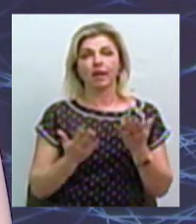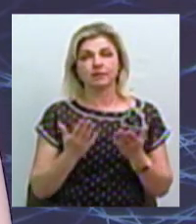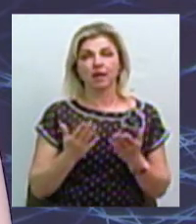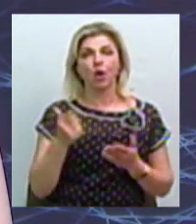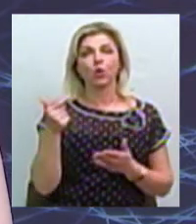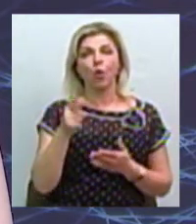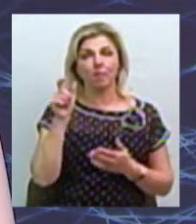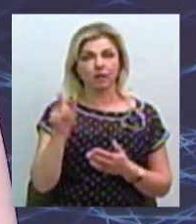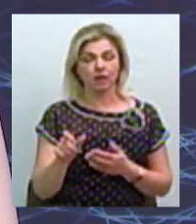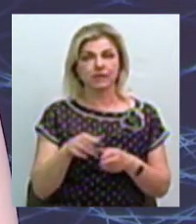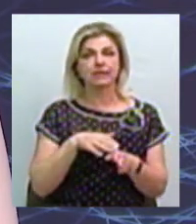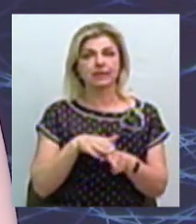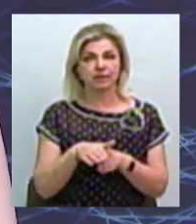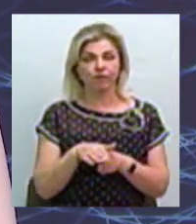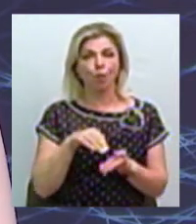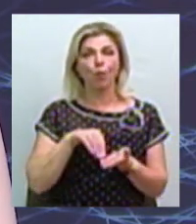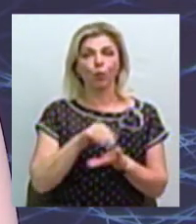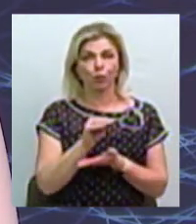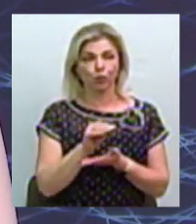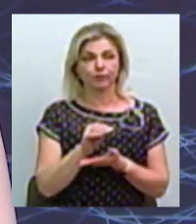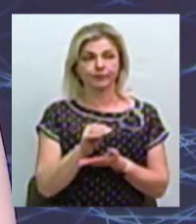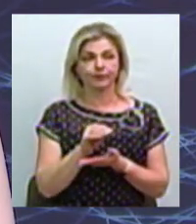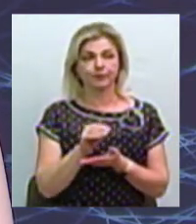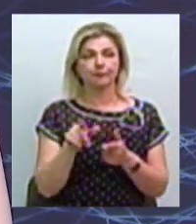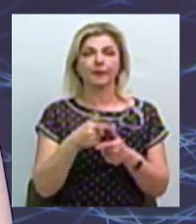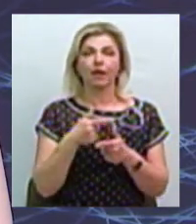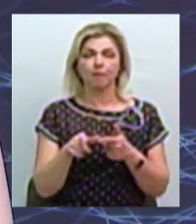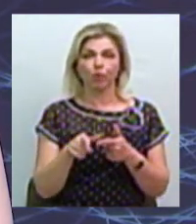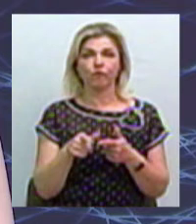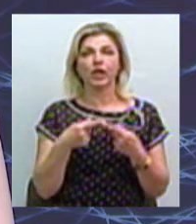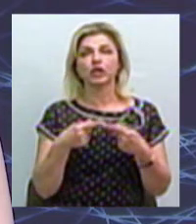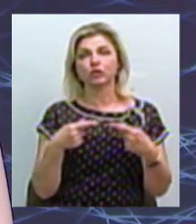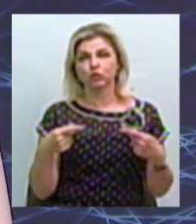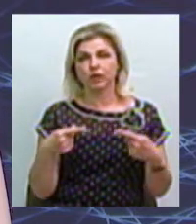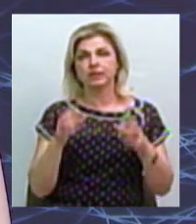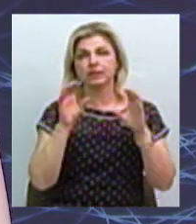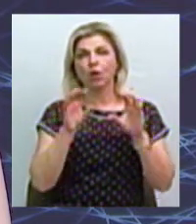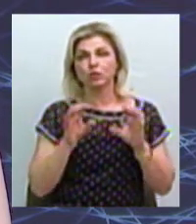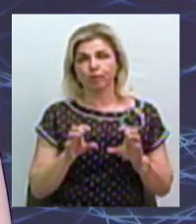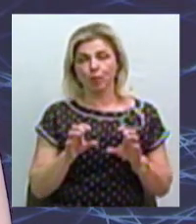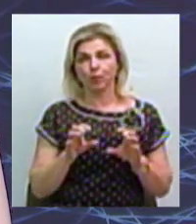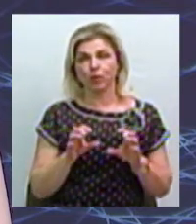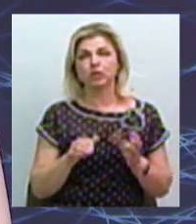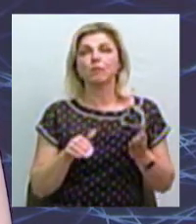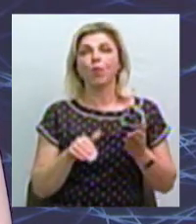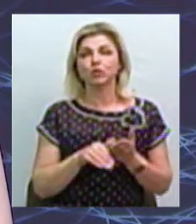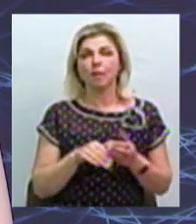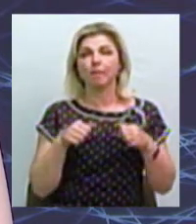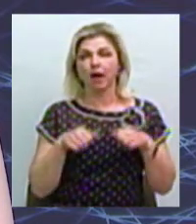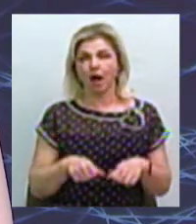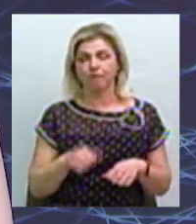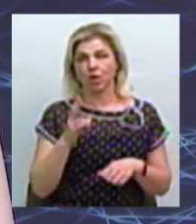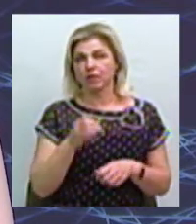громадянин здійснив покупку або набув іншим законним способом право